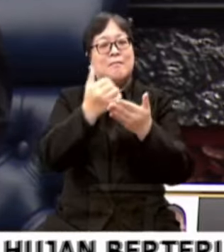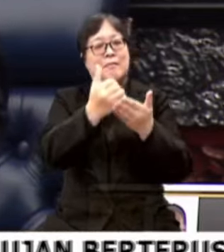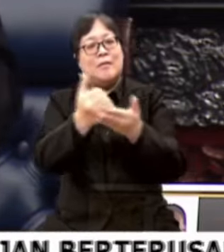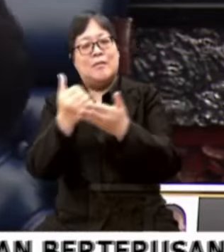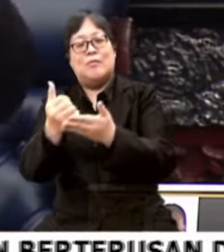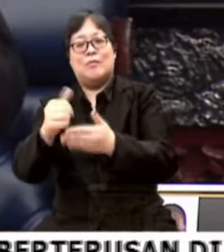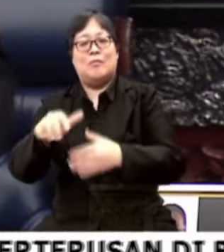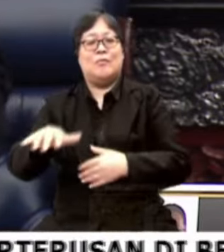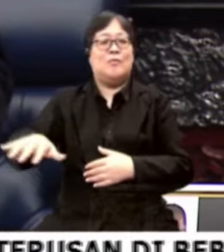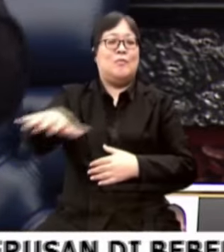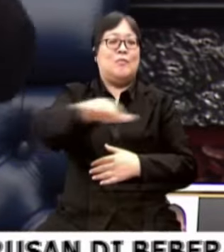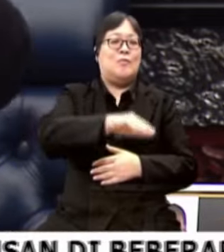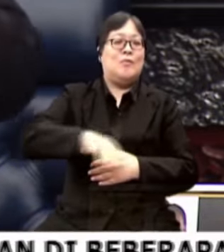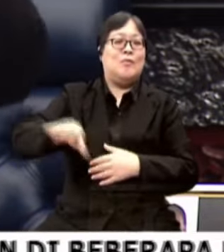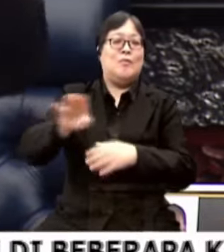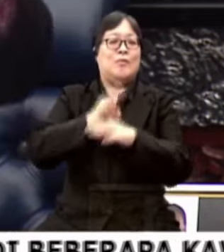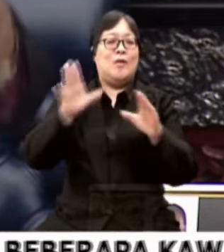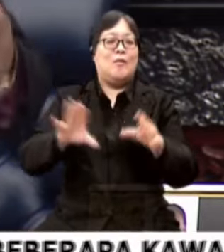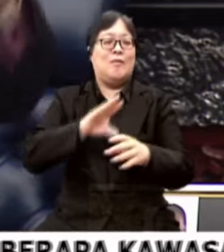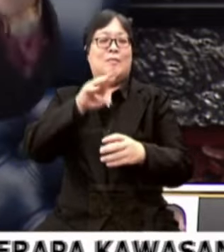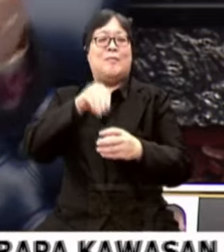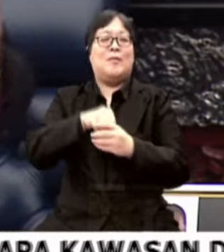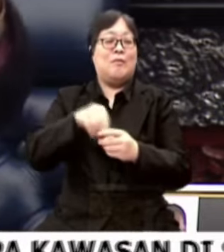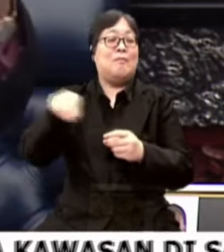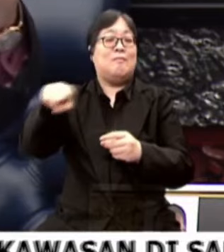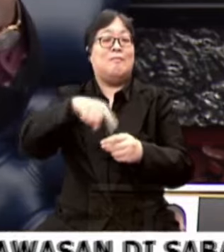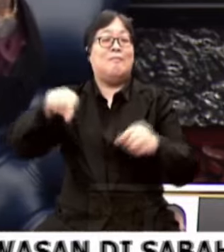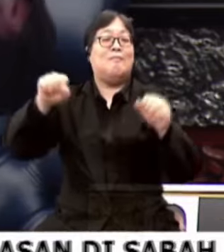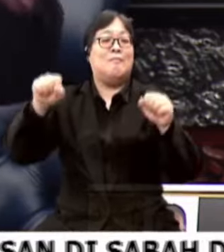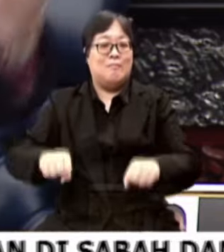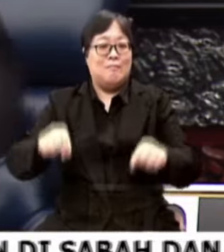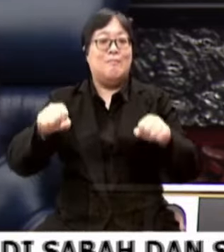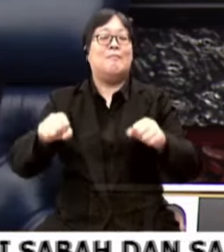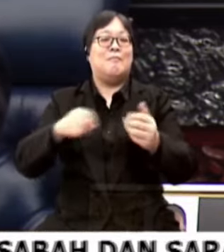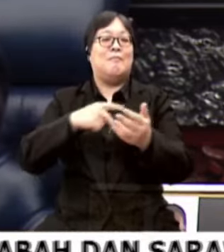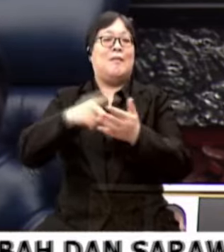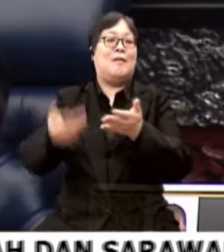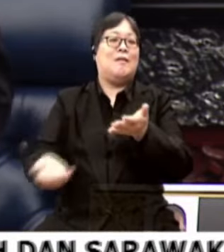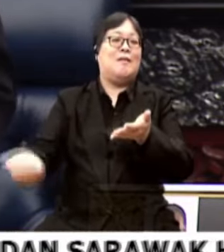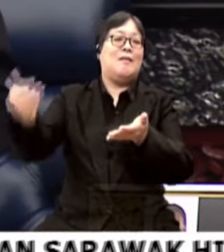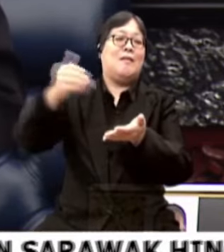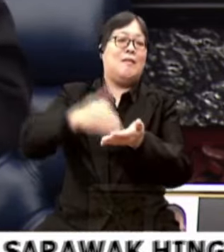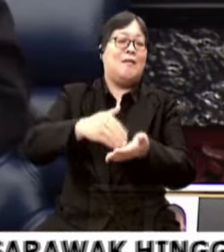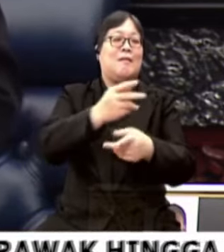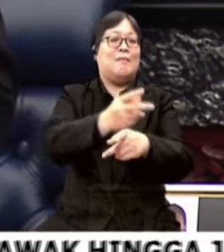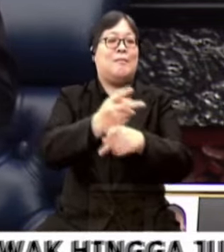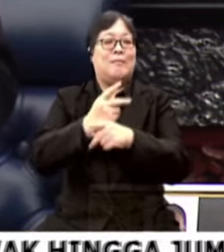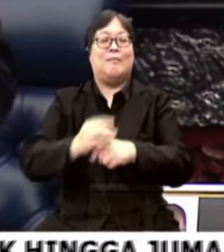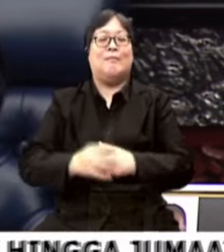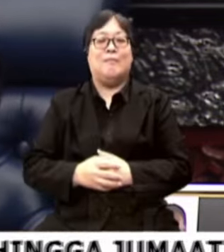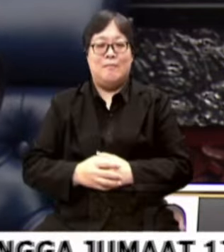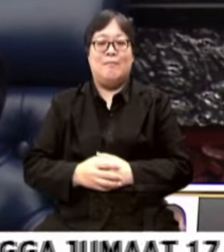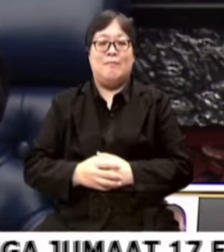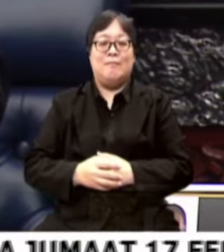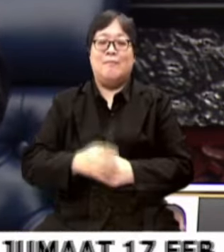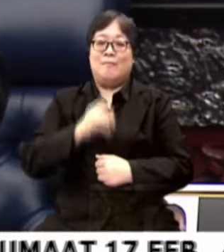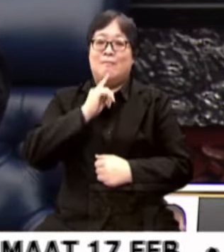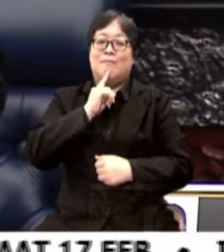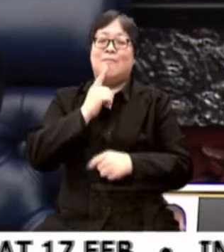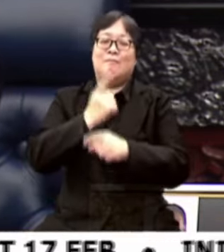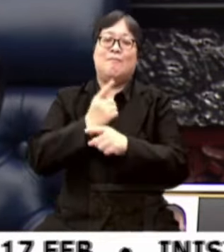usaha-usahawan ini termasuklah pada akhirnya mereka berupaya membayar semua pinjaman dan eee memang kita tidak